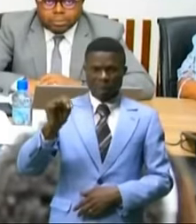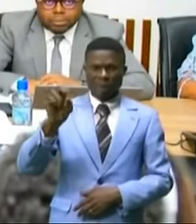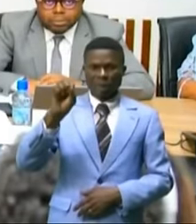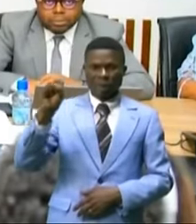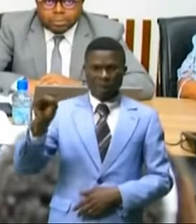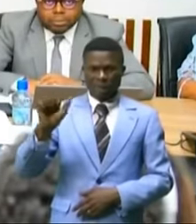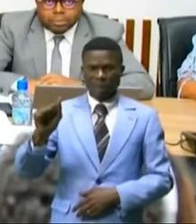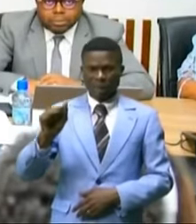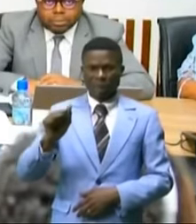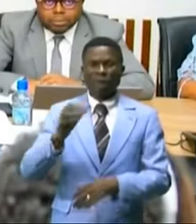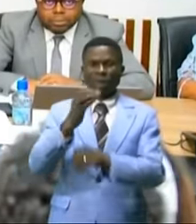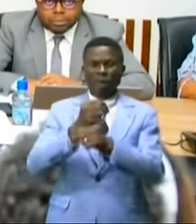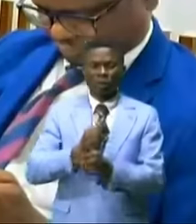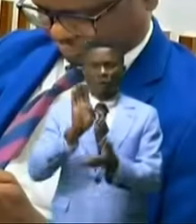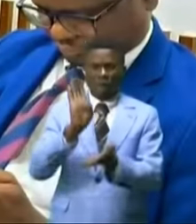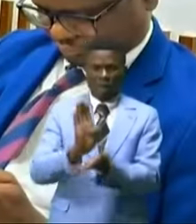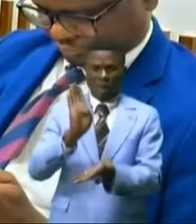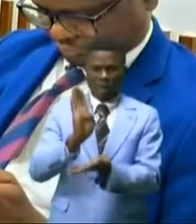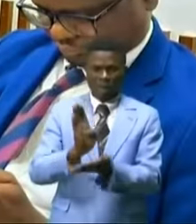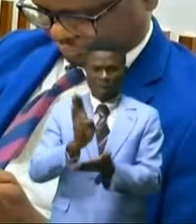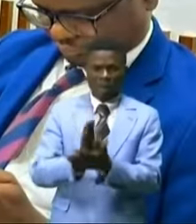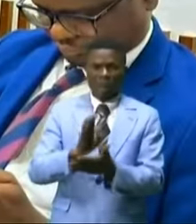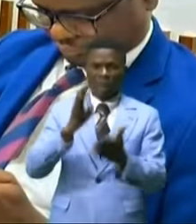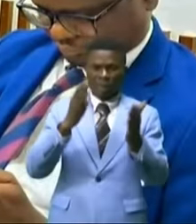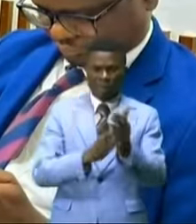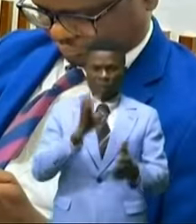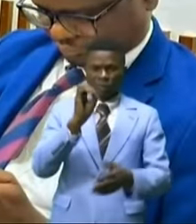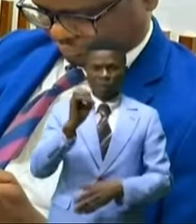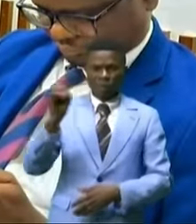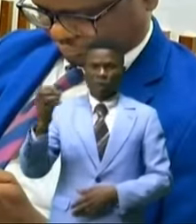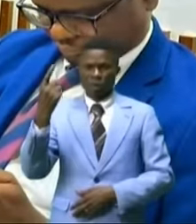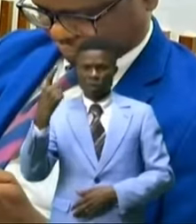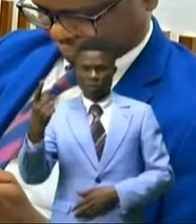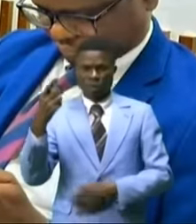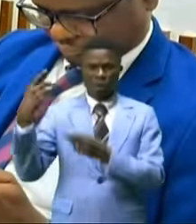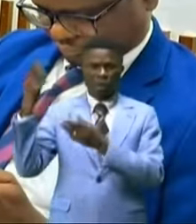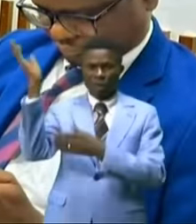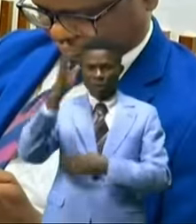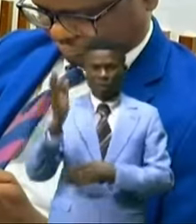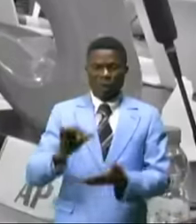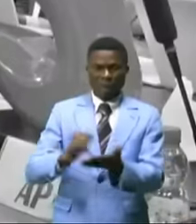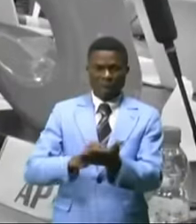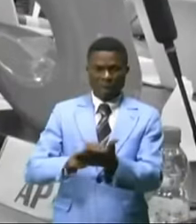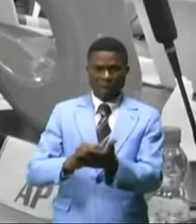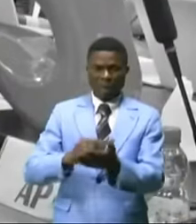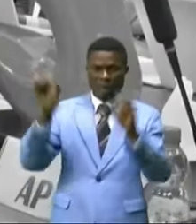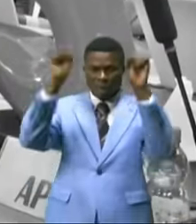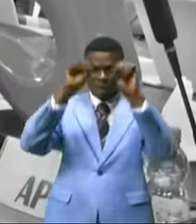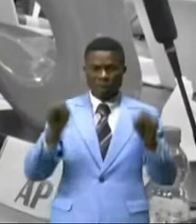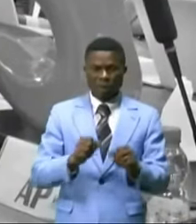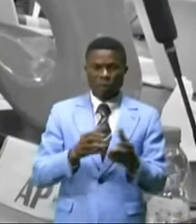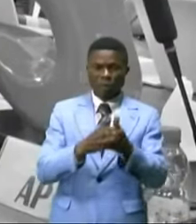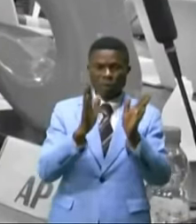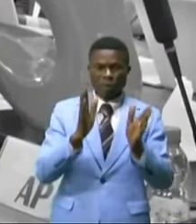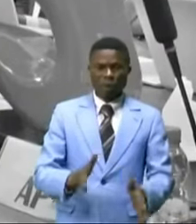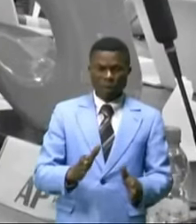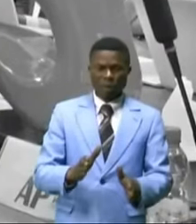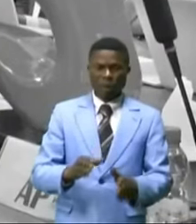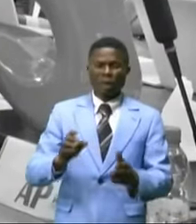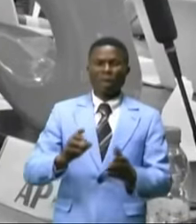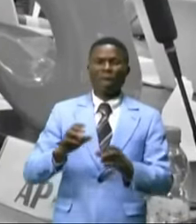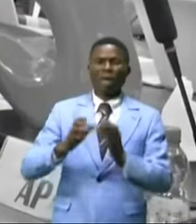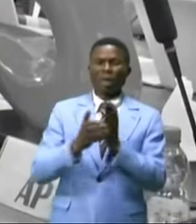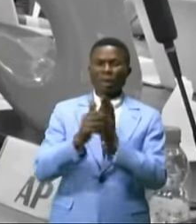son certificat ISO 9001. Et jamais, depuis son enrôlement au système de management de la qualité